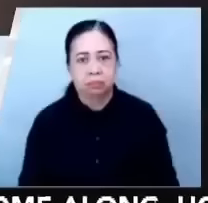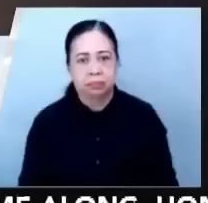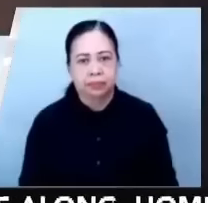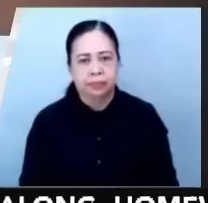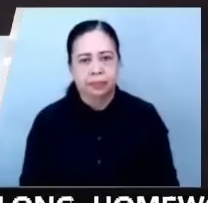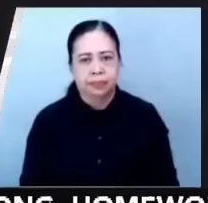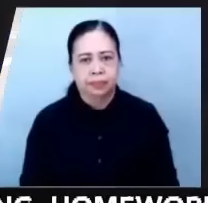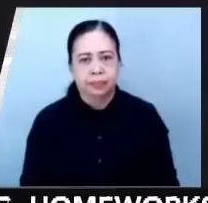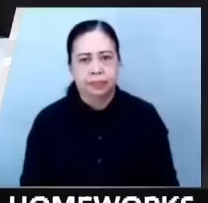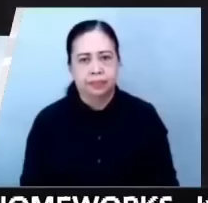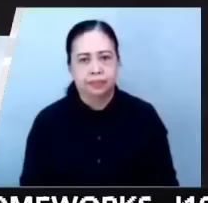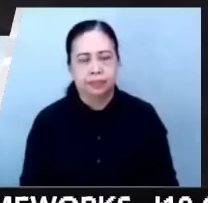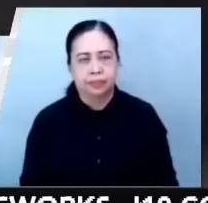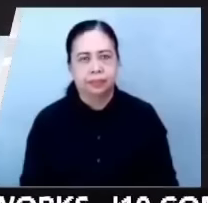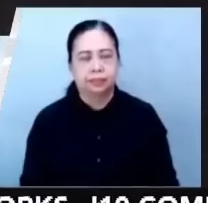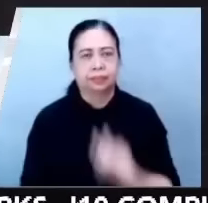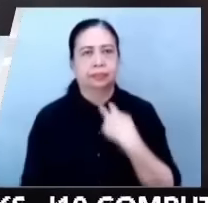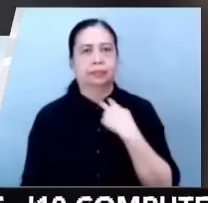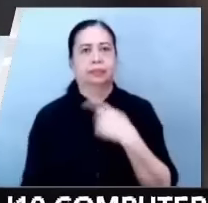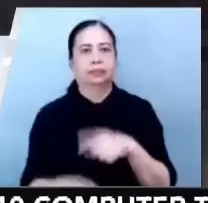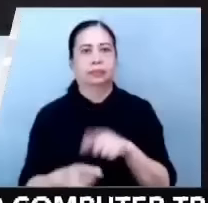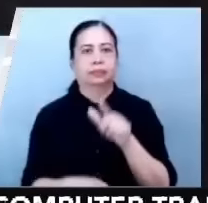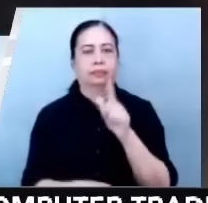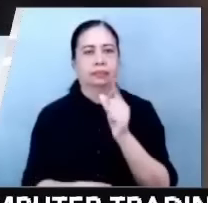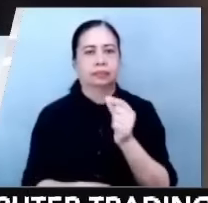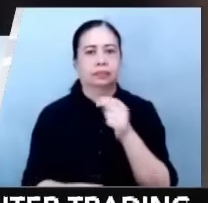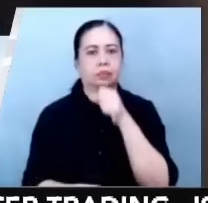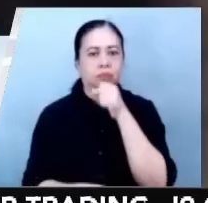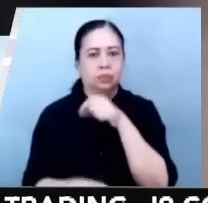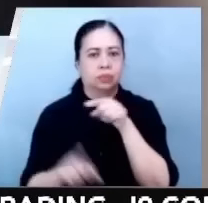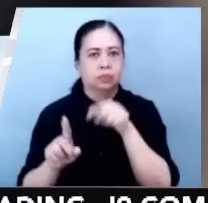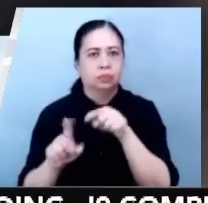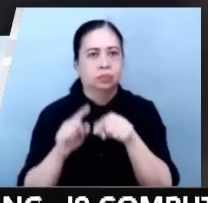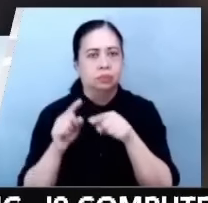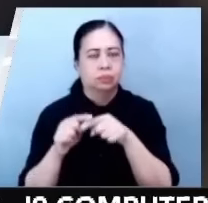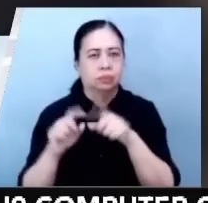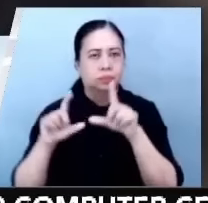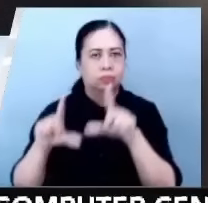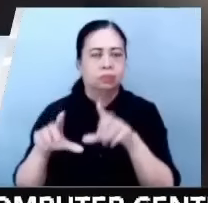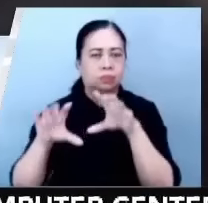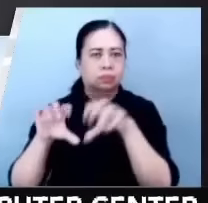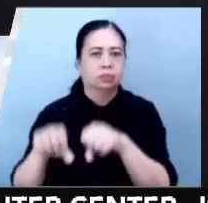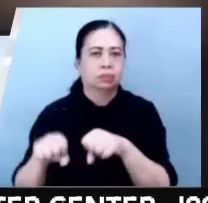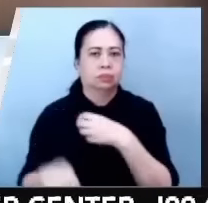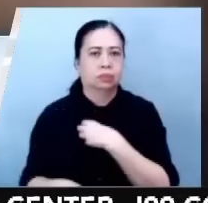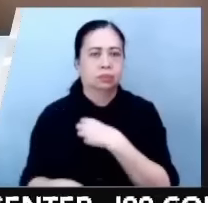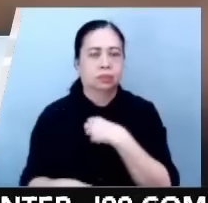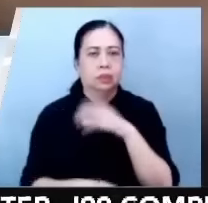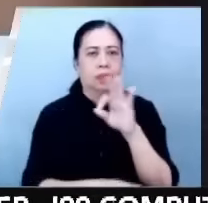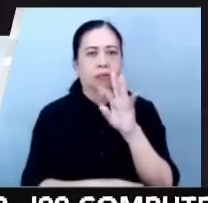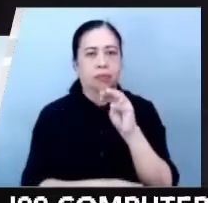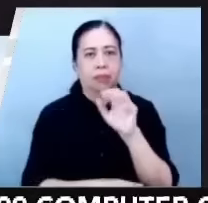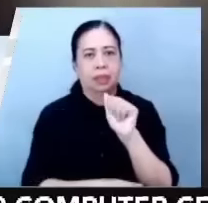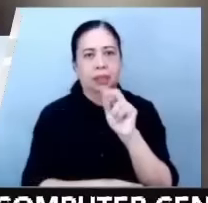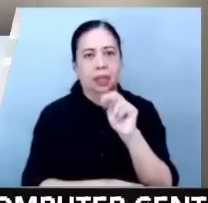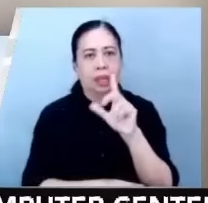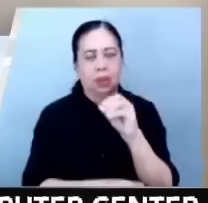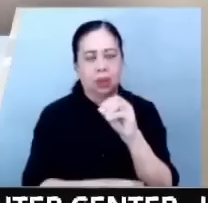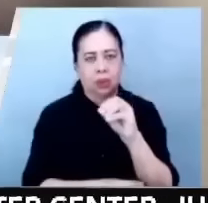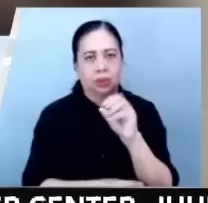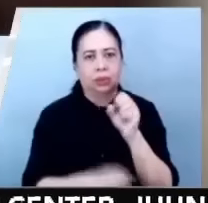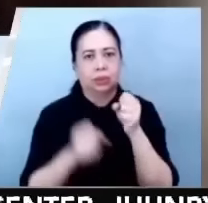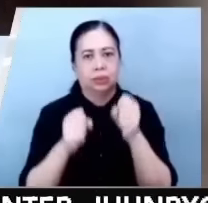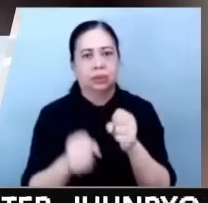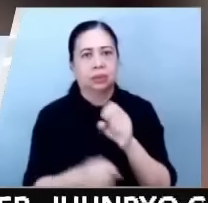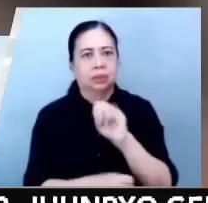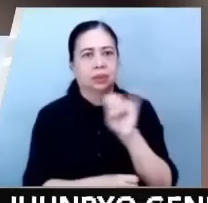Di na rin nakapalag ang 20-anyos na lalaking ito nang makorner ng pulisya sa F. Manalo Street, Barangay San Jose noong July 10.